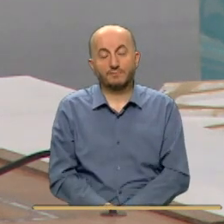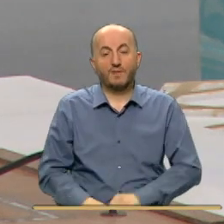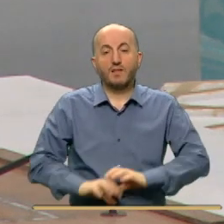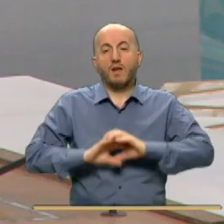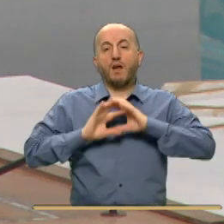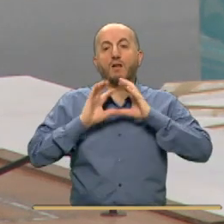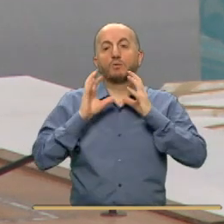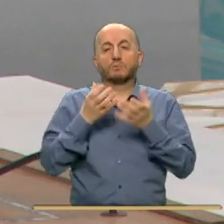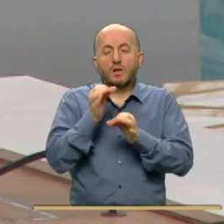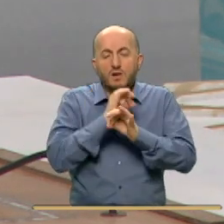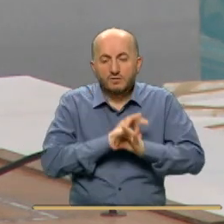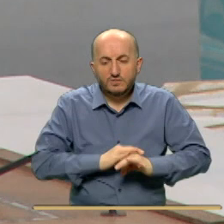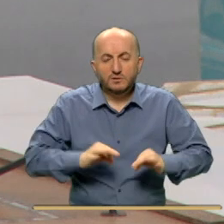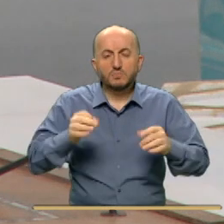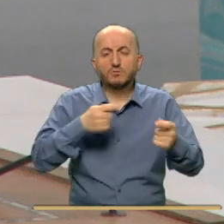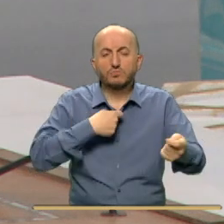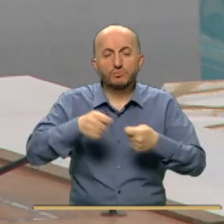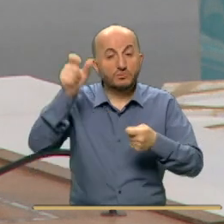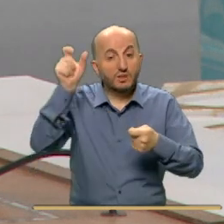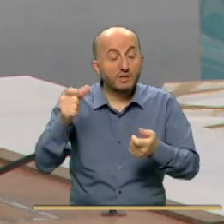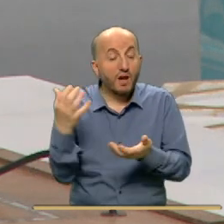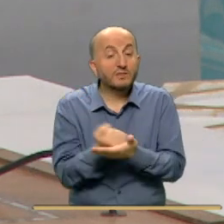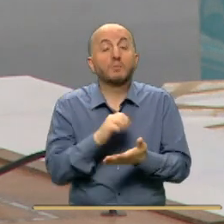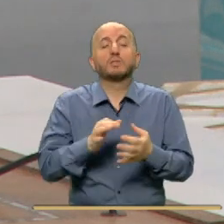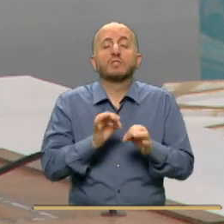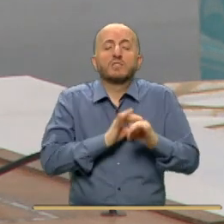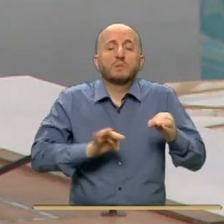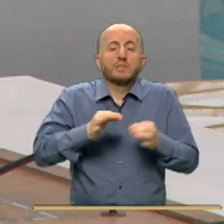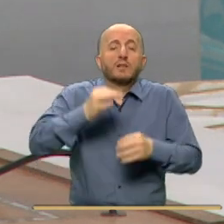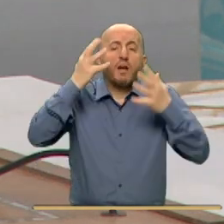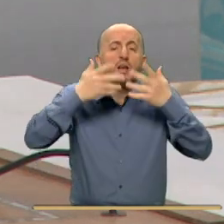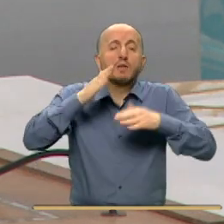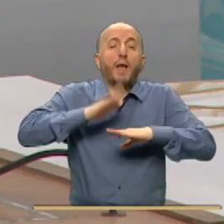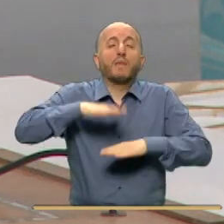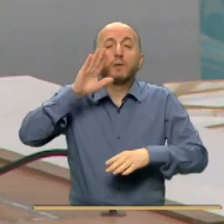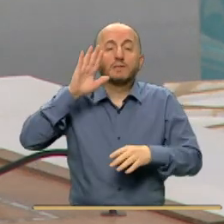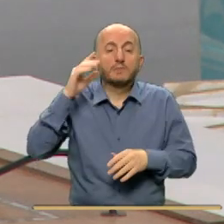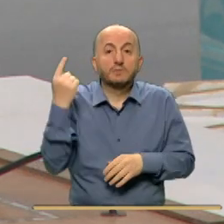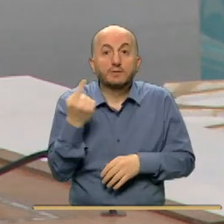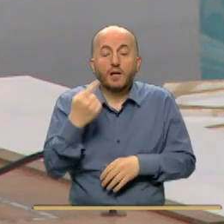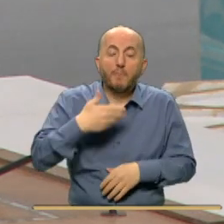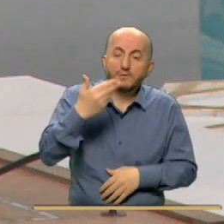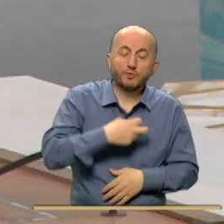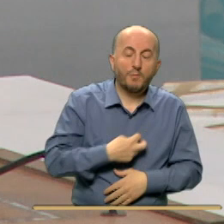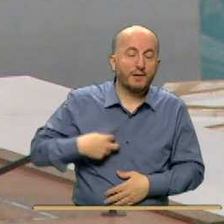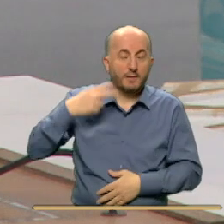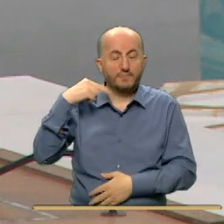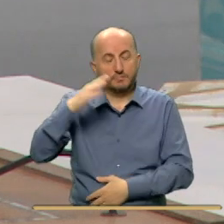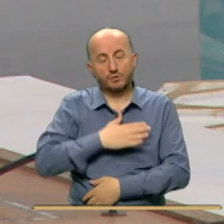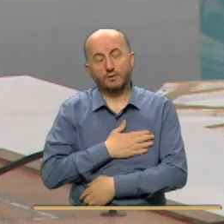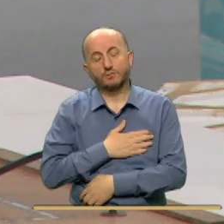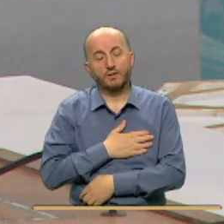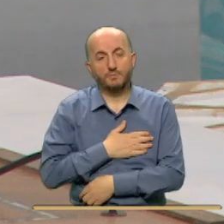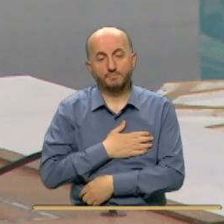Yeryüzünde hiçbir şirketin, hiçbir tüccarın kazanamadığı, hiçbir insanın hesap edemediği bir durumdan bahsediyor Peygamberimiz sallallahu aleyhi ve sellem.